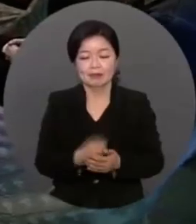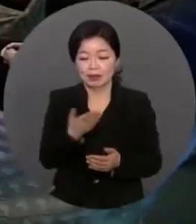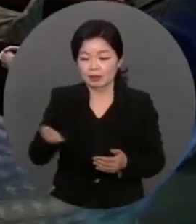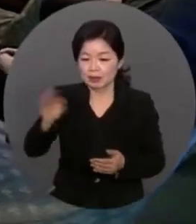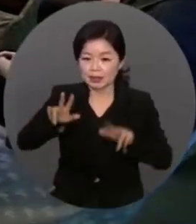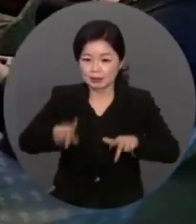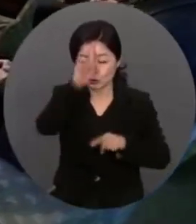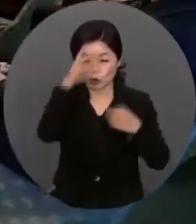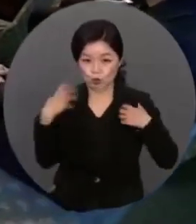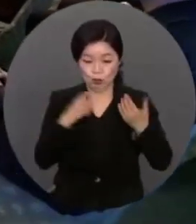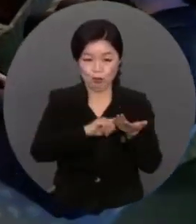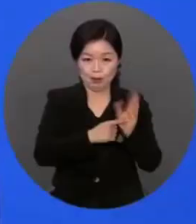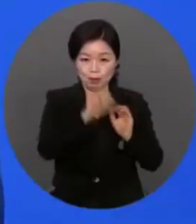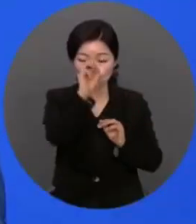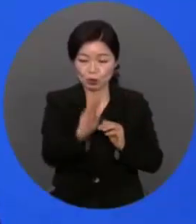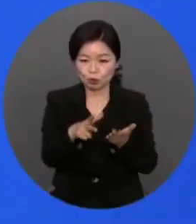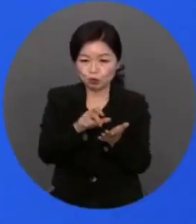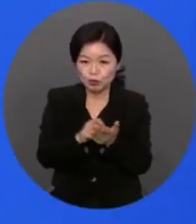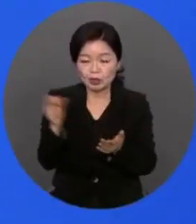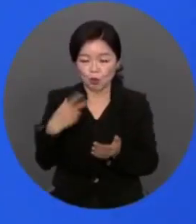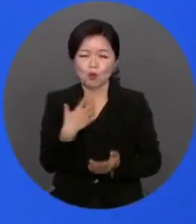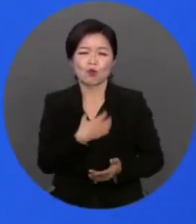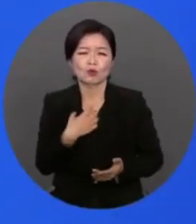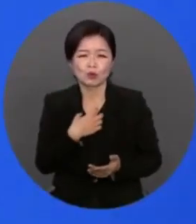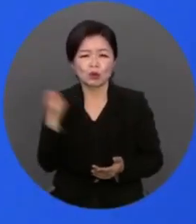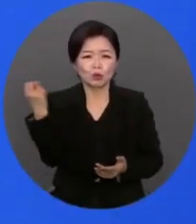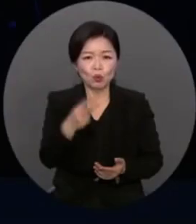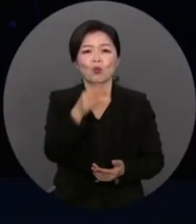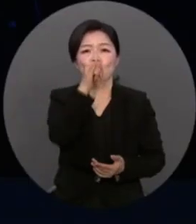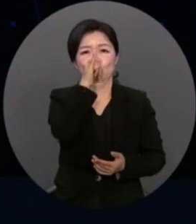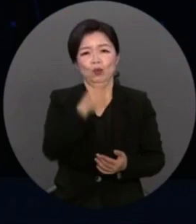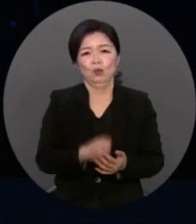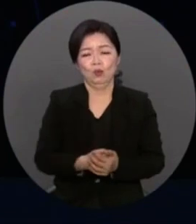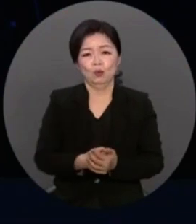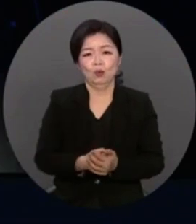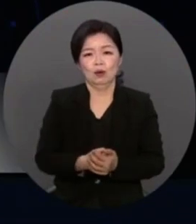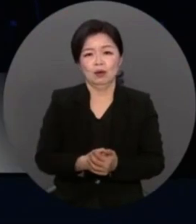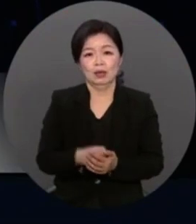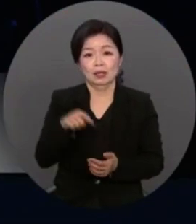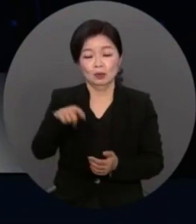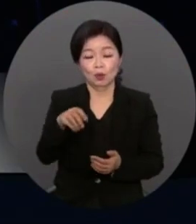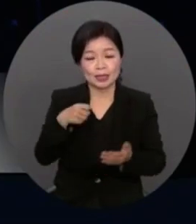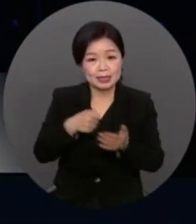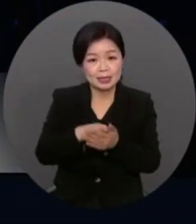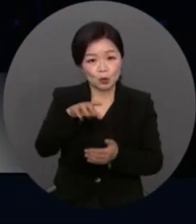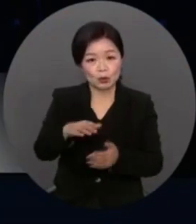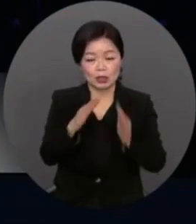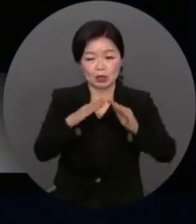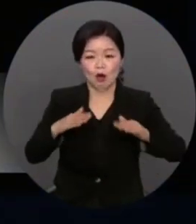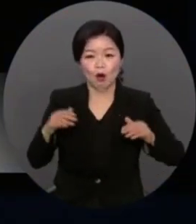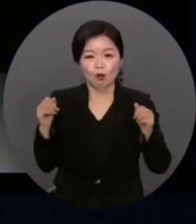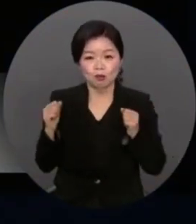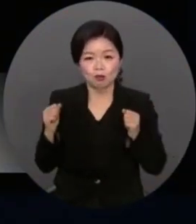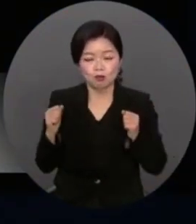하지만 이번 정부의 발표는 광주의 과제와 함께 우려도 안겨줬습니다. 우선 국가 첨단 산단으로 지정된 전국